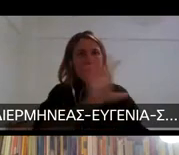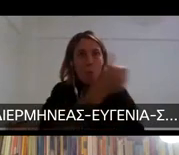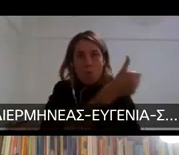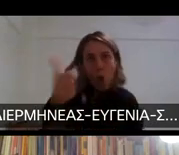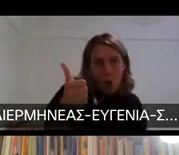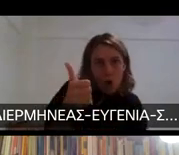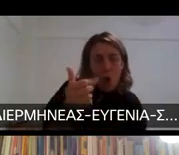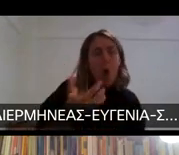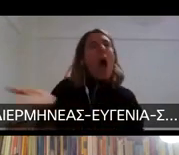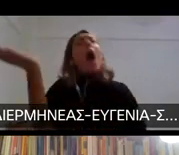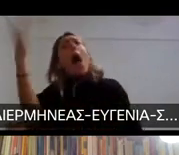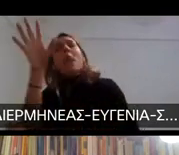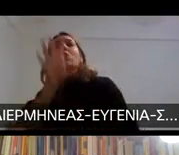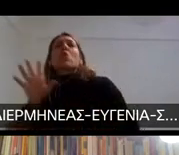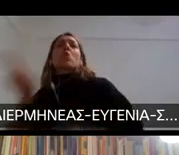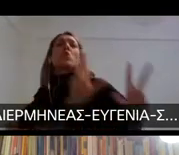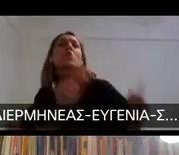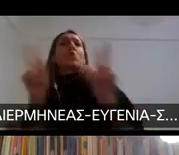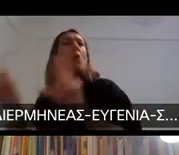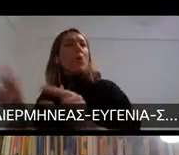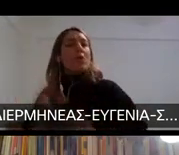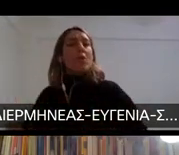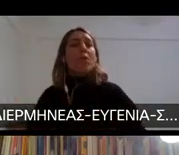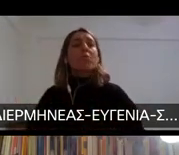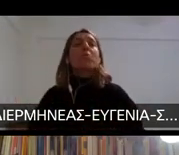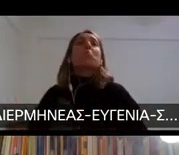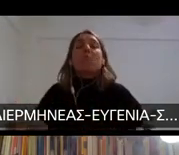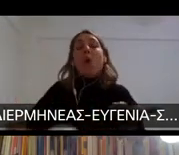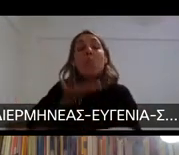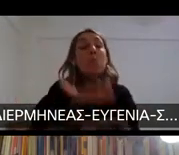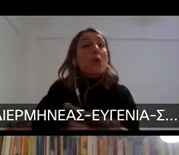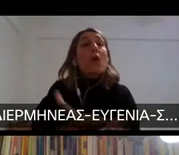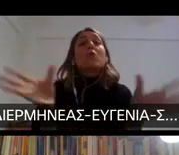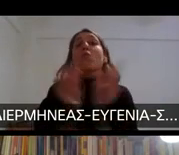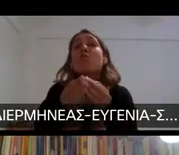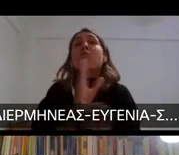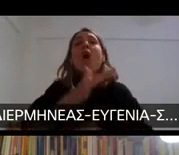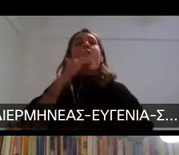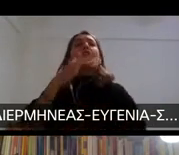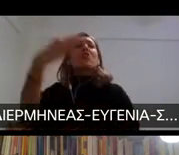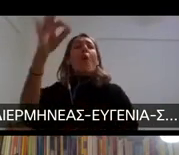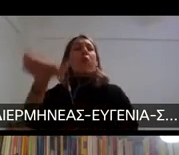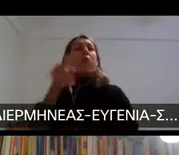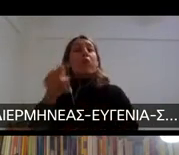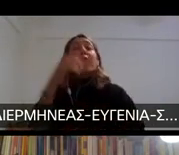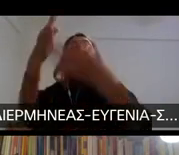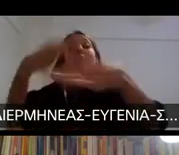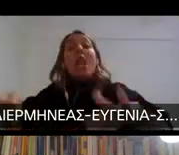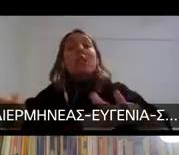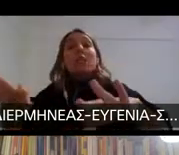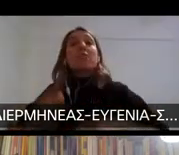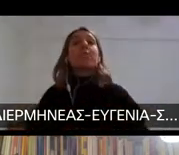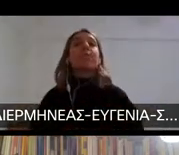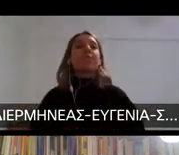συνηθίσαμε, και σε άλλες. Άρχισαν λοιπόν να εφαρμόζονται προτάσεις για την αντιμετώπιση του γλωσσικού σεξισμού, γεγονός